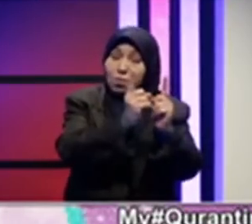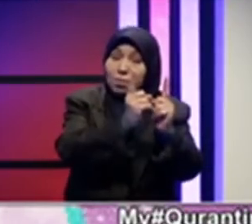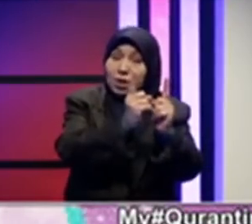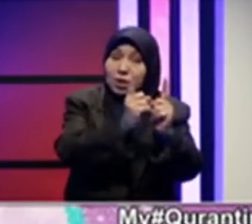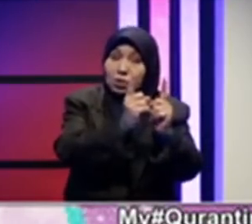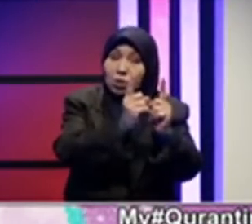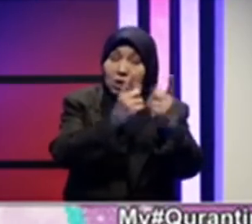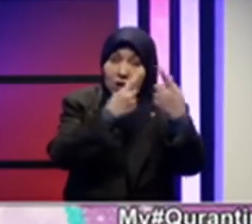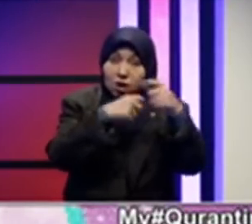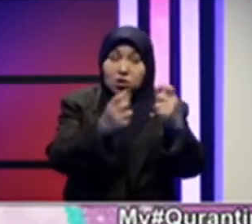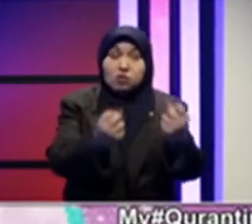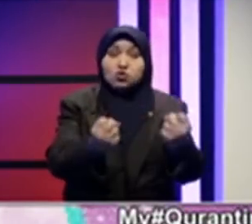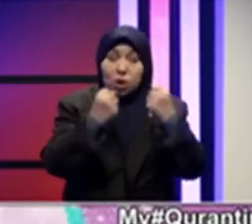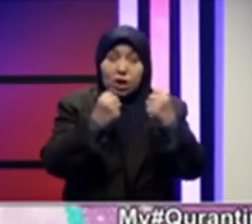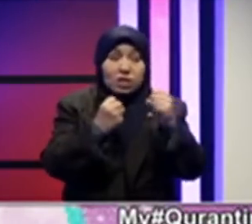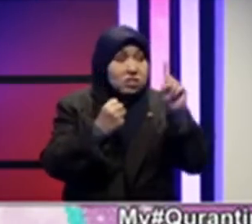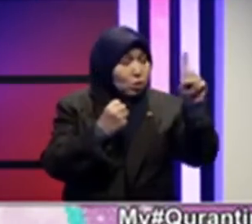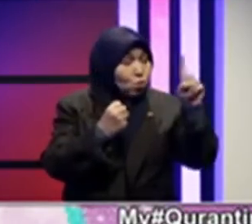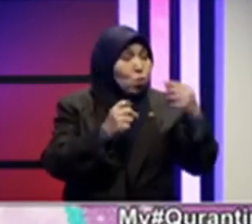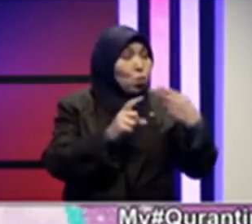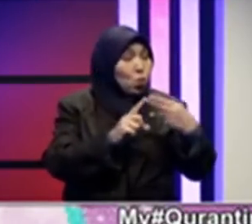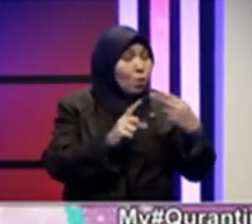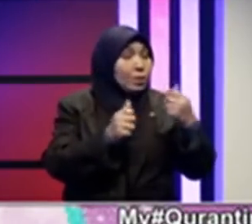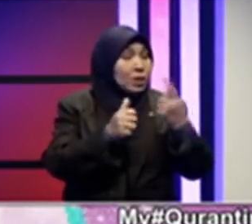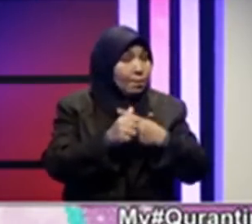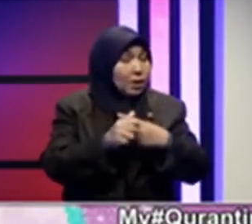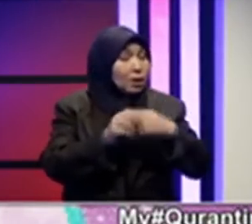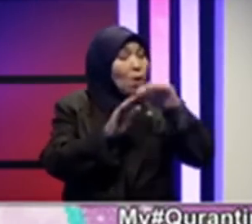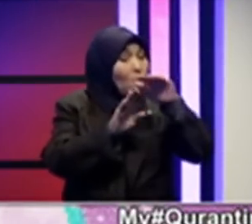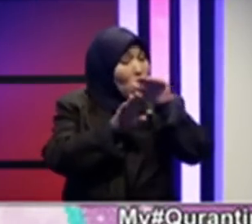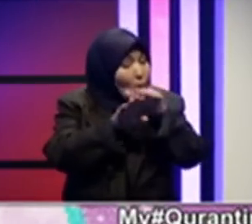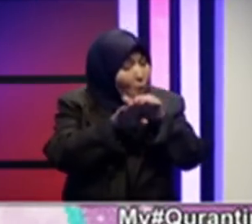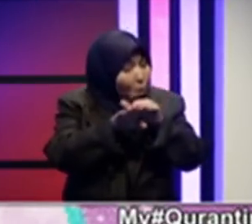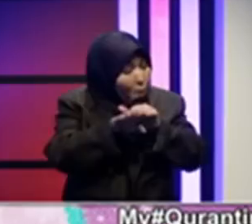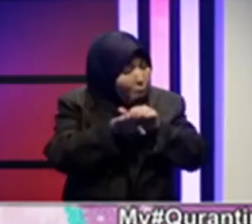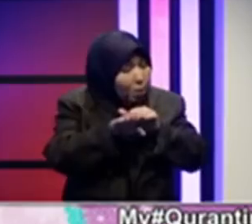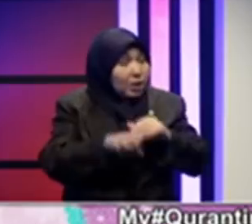cuba kuatkan salah satu huruf. Yang pertama diselurkan, contoh